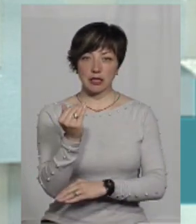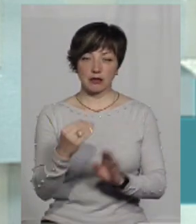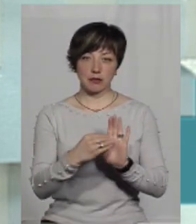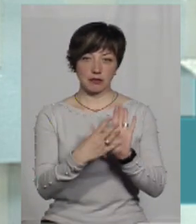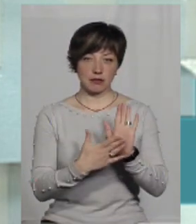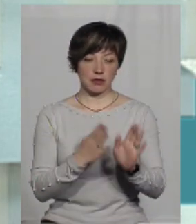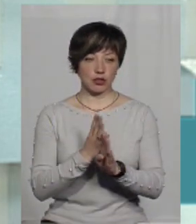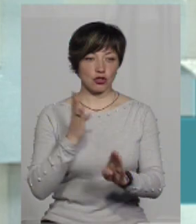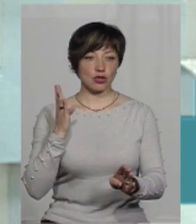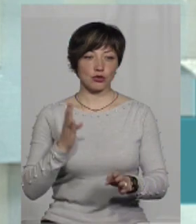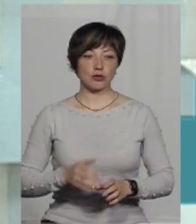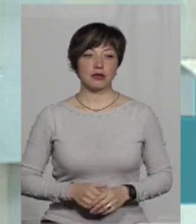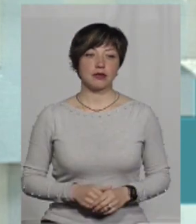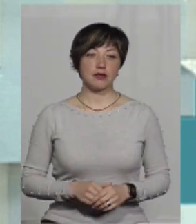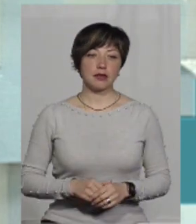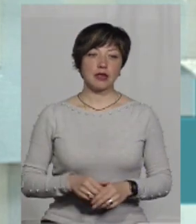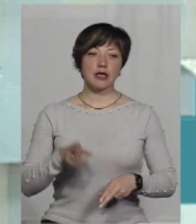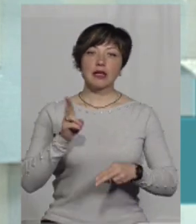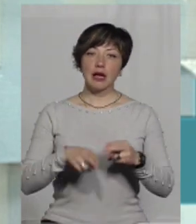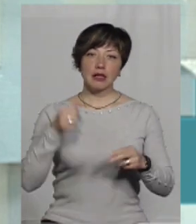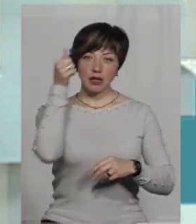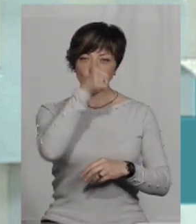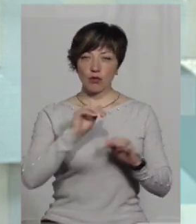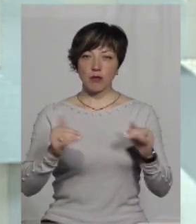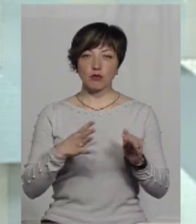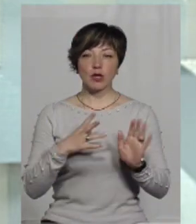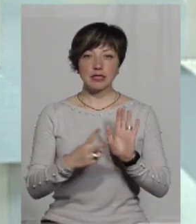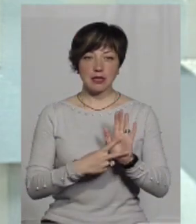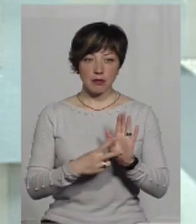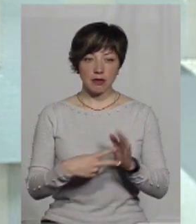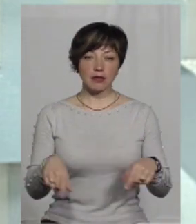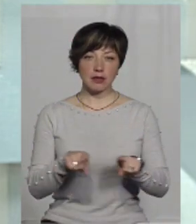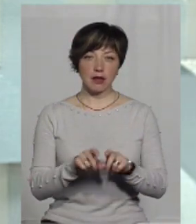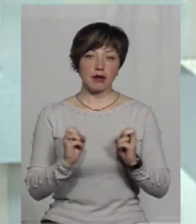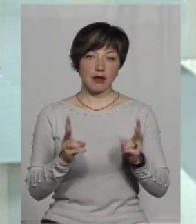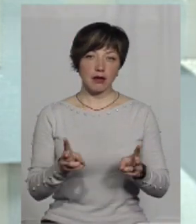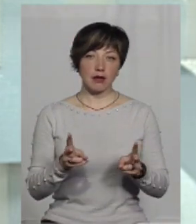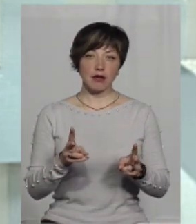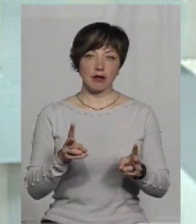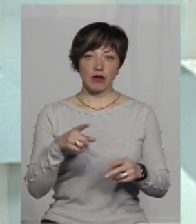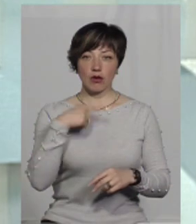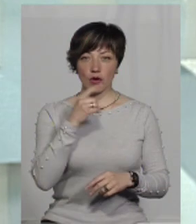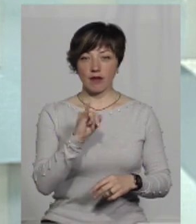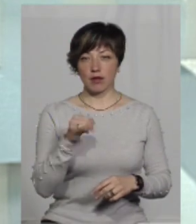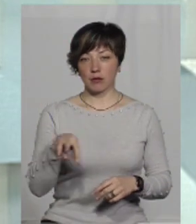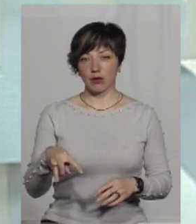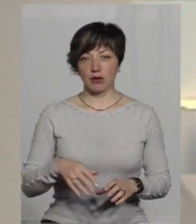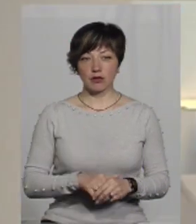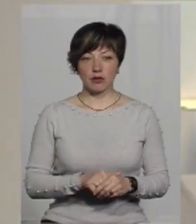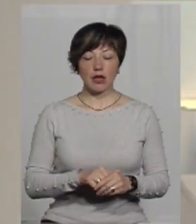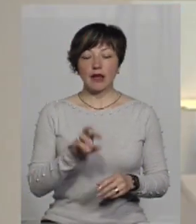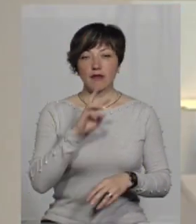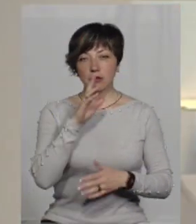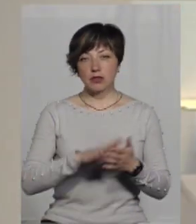на цю чергу. На кінець року було менше цих дітей. Було 7, так як говорить Іван Миколайович,